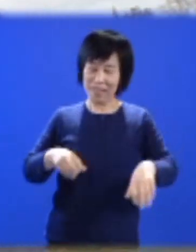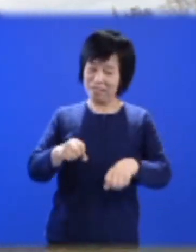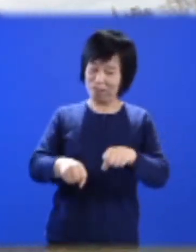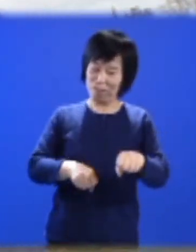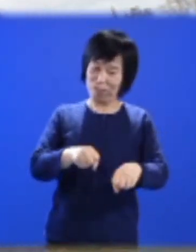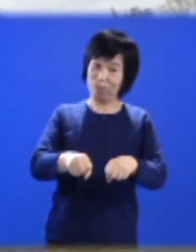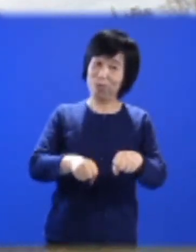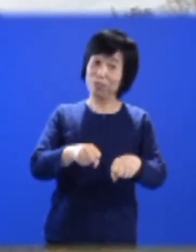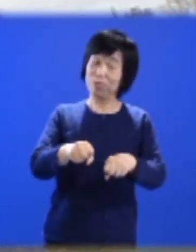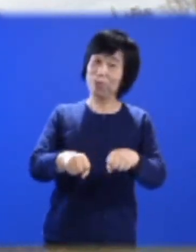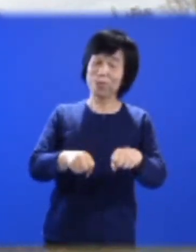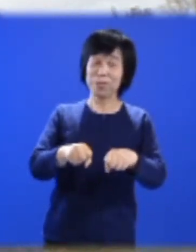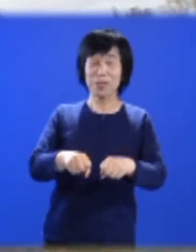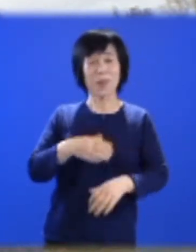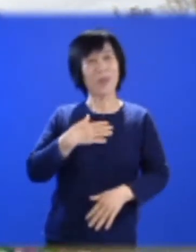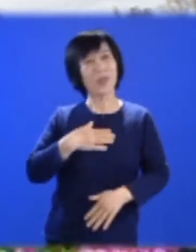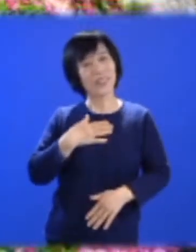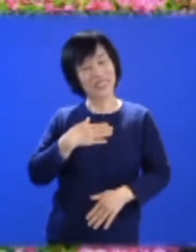ですよね。